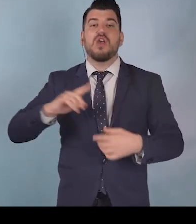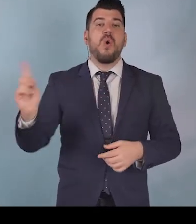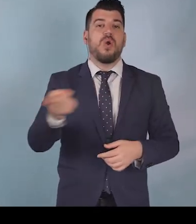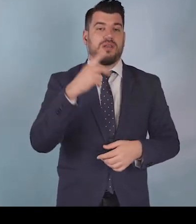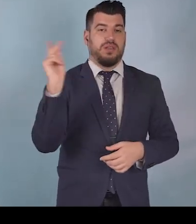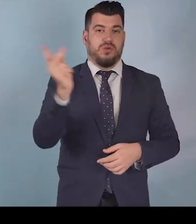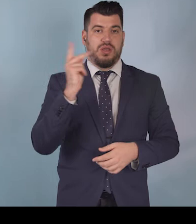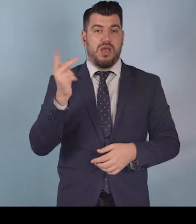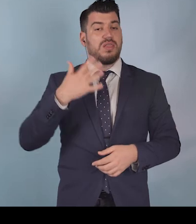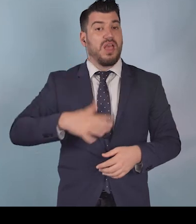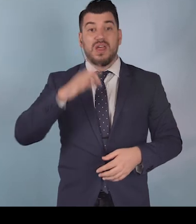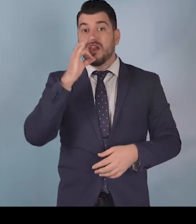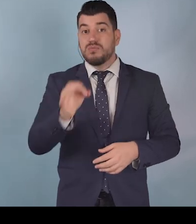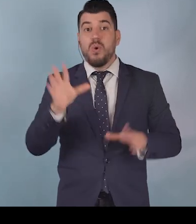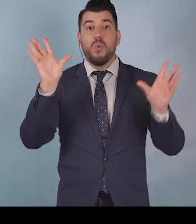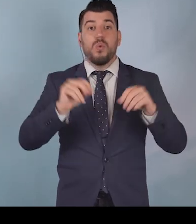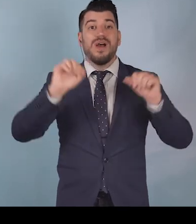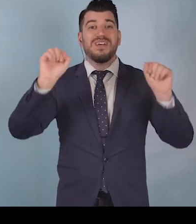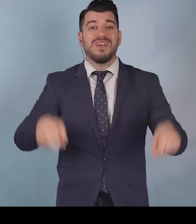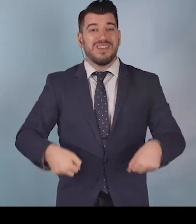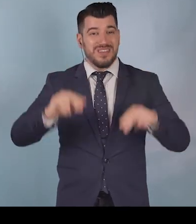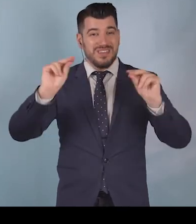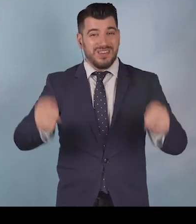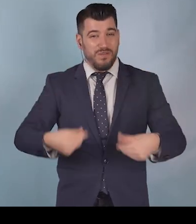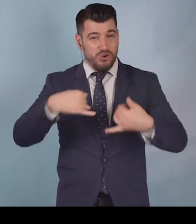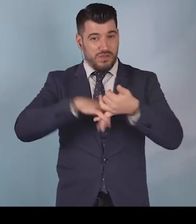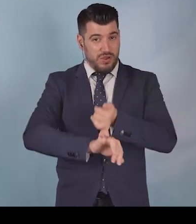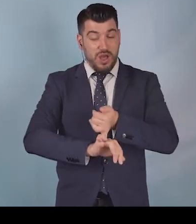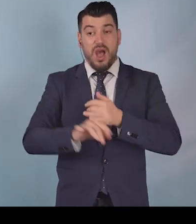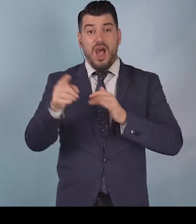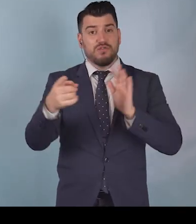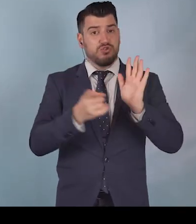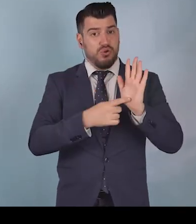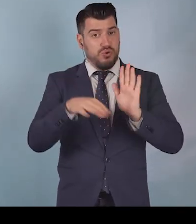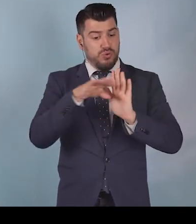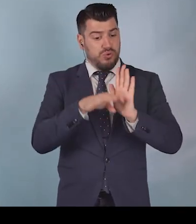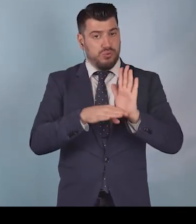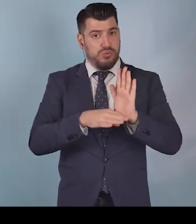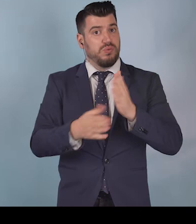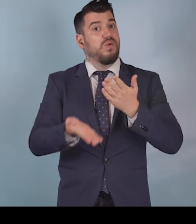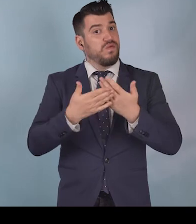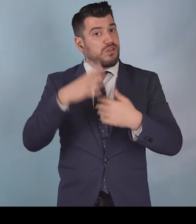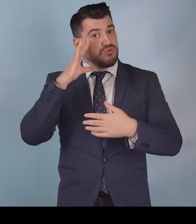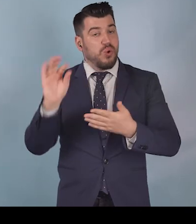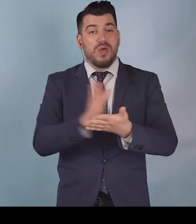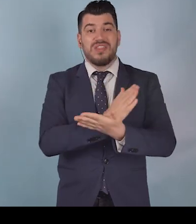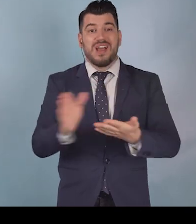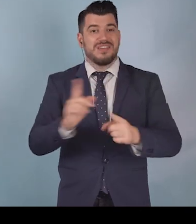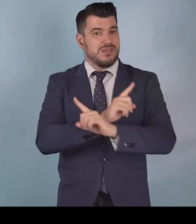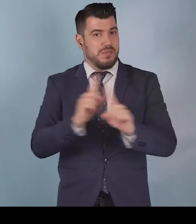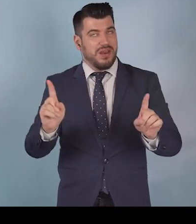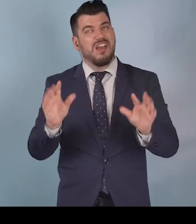κοινωνία. Τελειώνοντας τώρα να σας πω για το Σύμφωνο Συμβίωσης, ήταν ένας νόμος που είπα από την αρχή ότι ήρθε ένα άρι